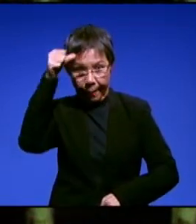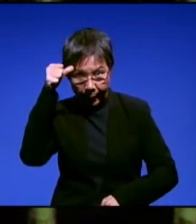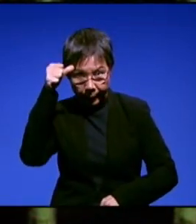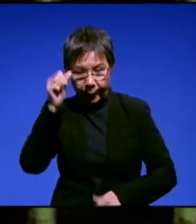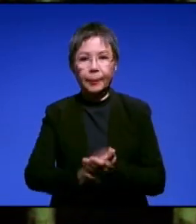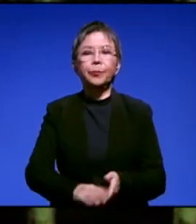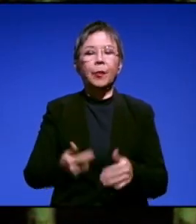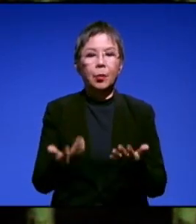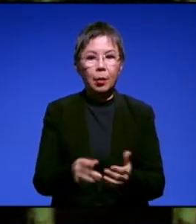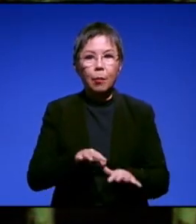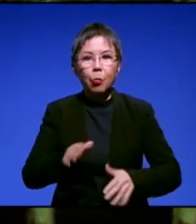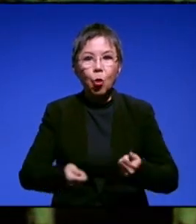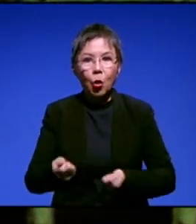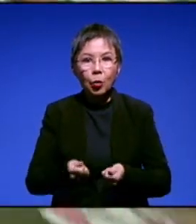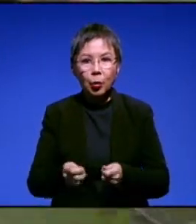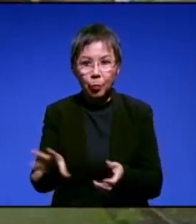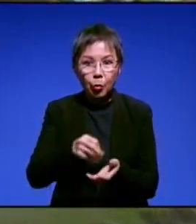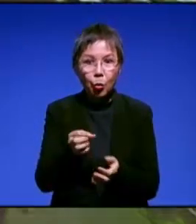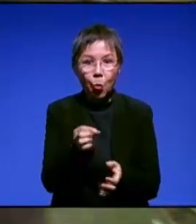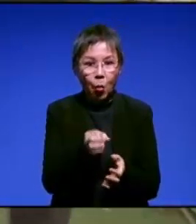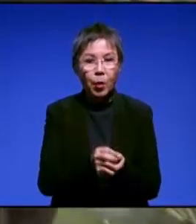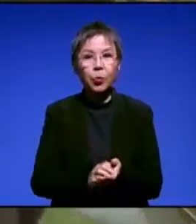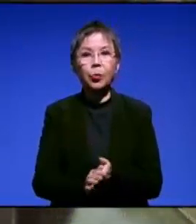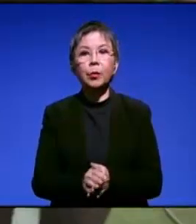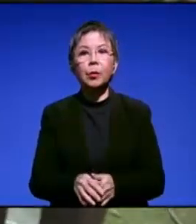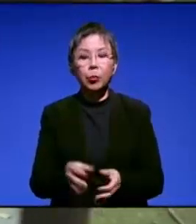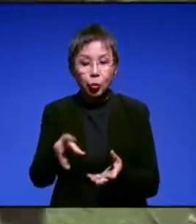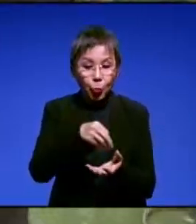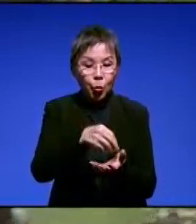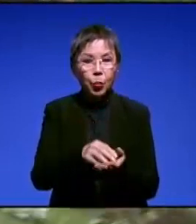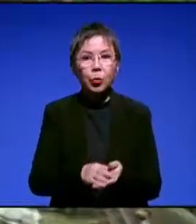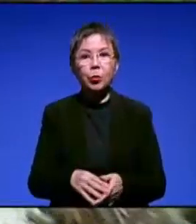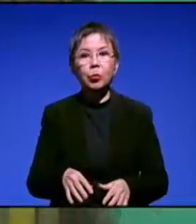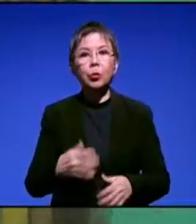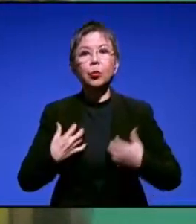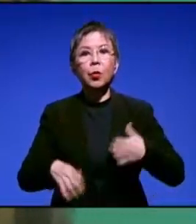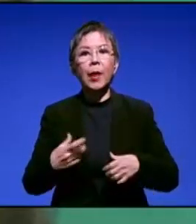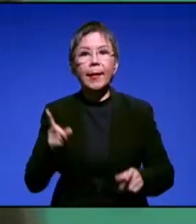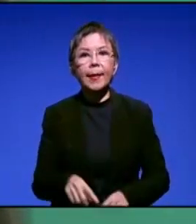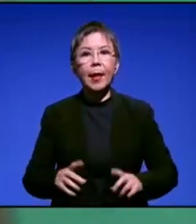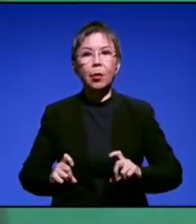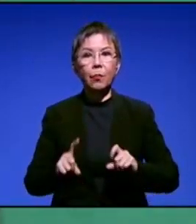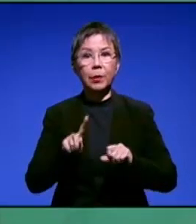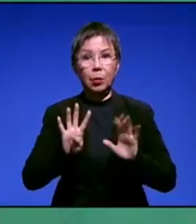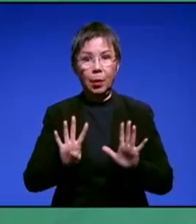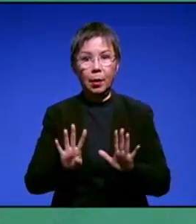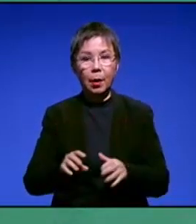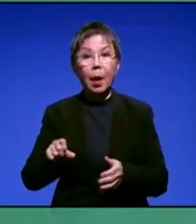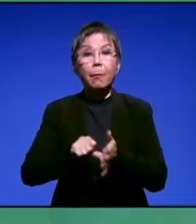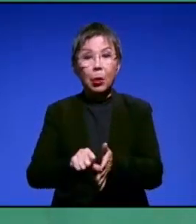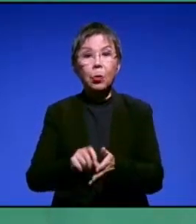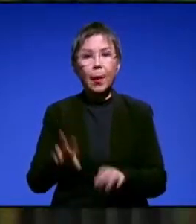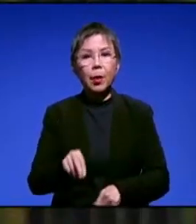pengubahan menu pengelola juga menggalang koin penyelamatan satwa Medan zoo untuk satwa yang terdampak komitmen tim bantuan pun datang